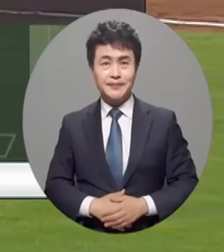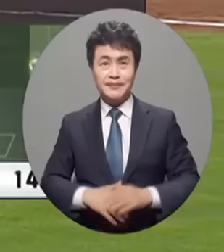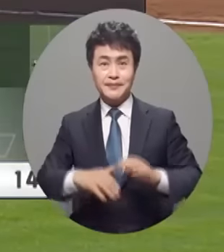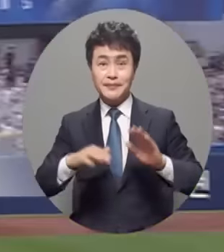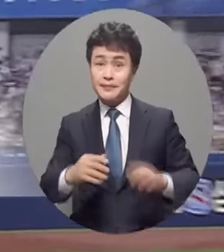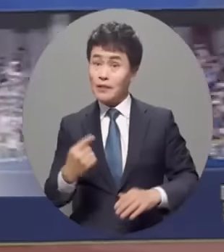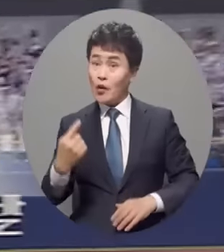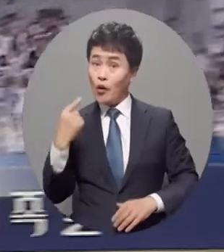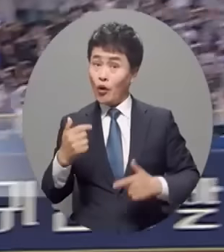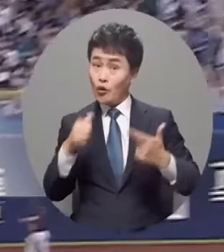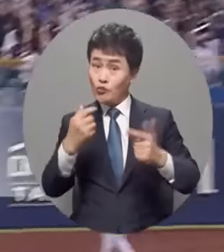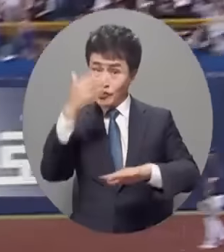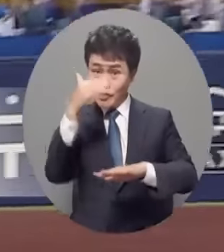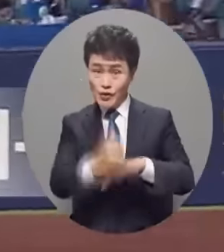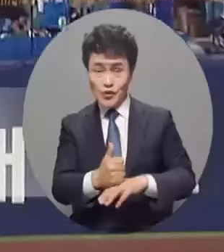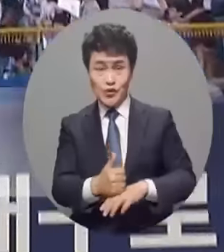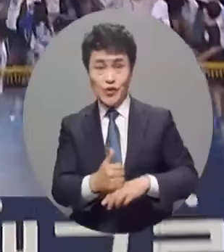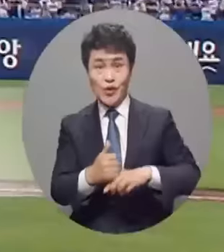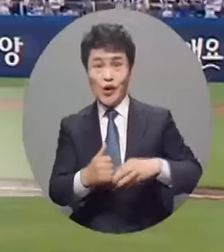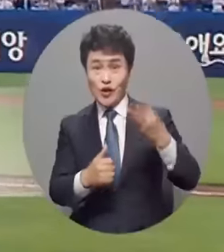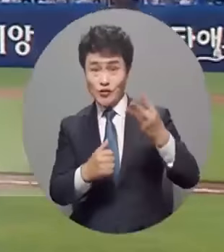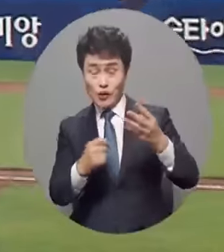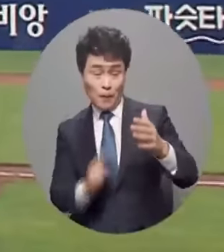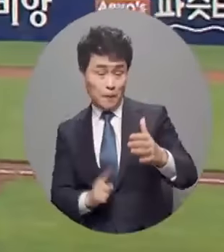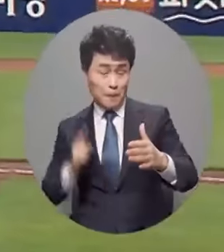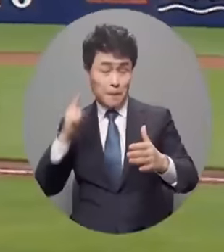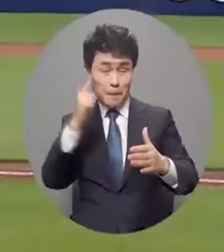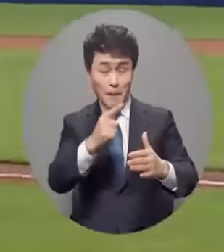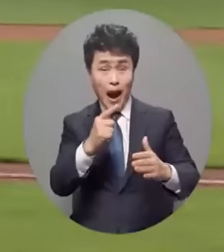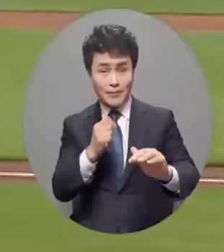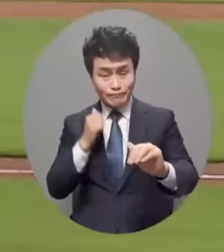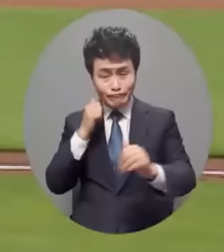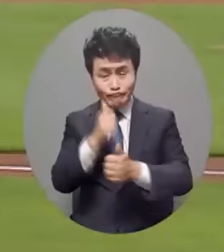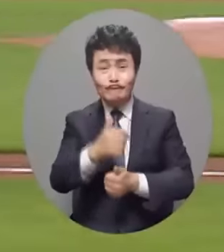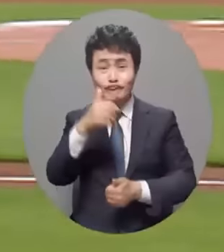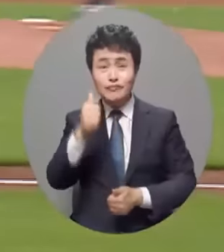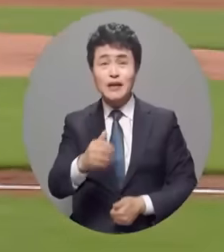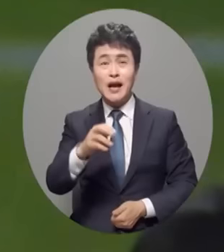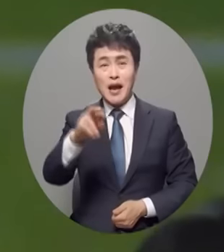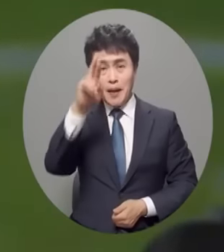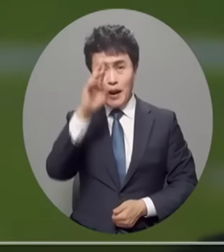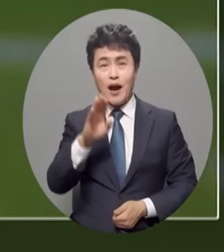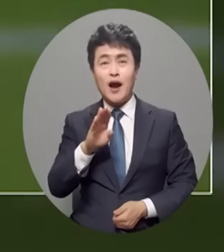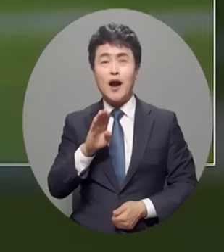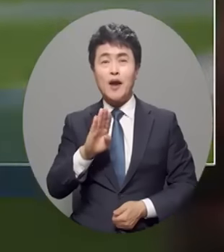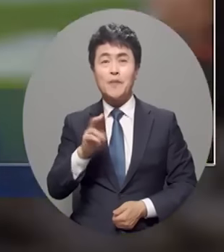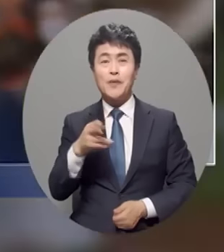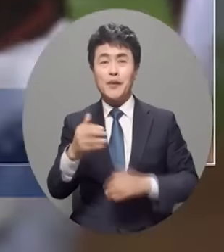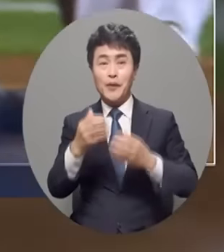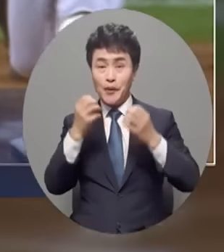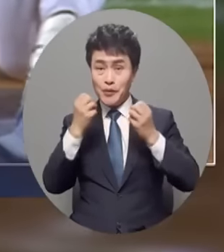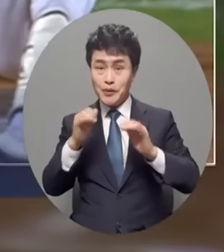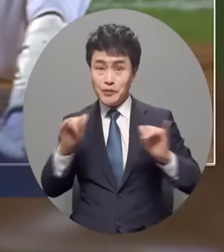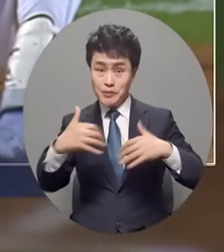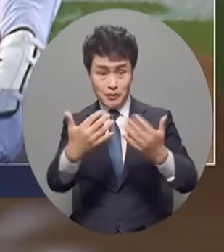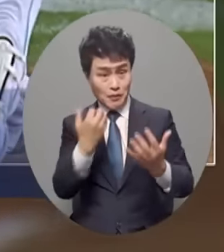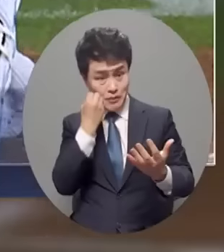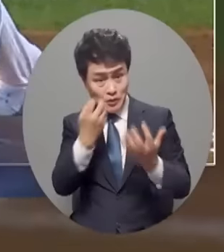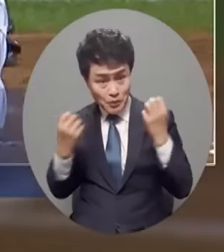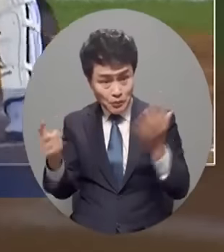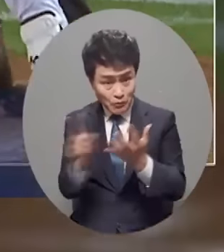어제 6회 말 역전 3런 홈런을 터뜨리며 짜릿한 승리의 주인공이 됐던 박병호. 새로운 사람들 많이